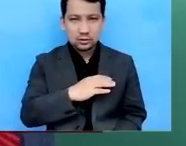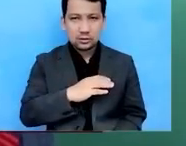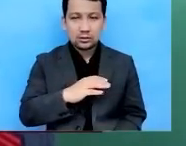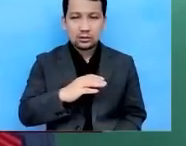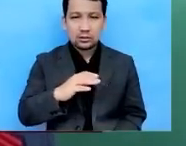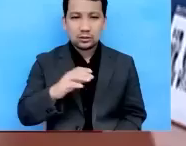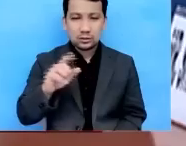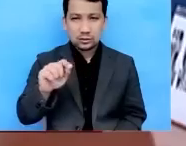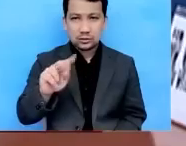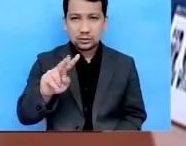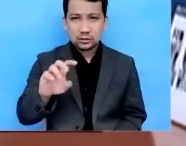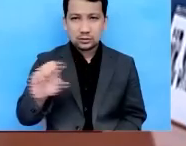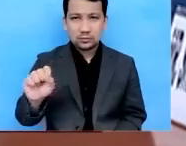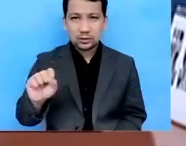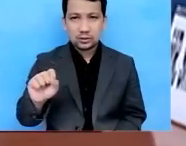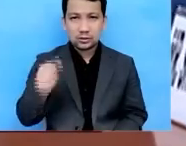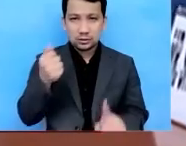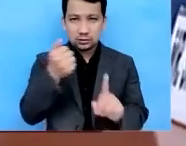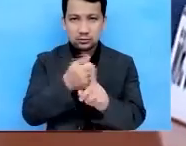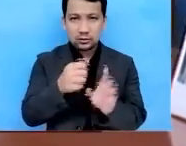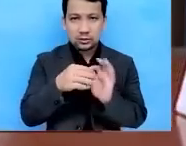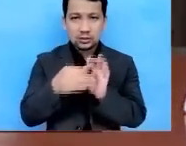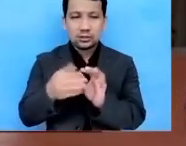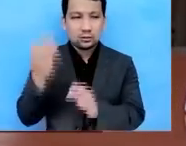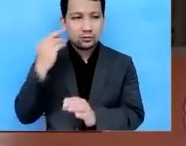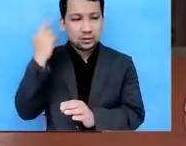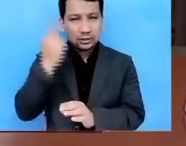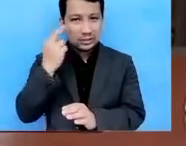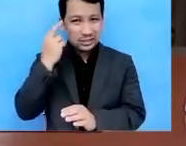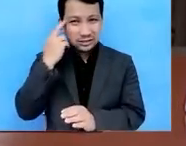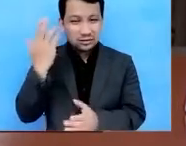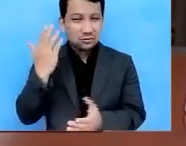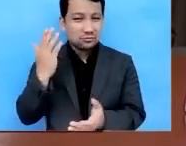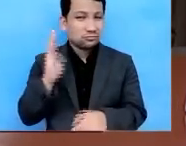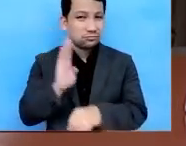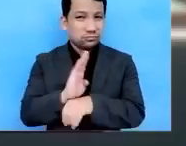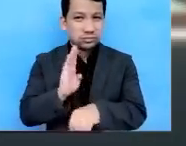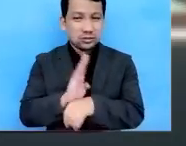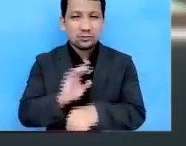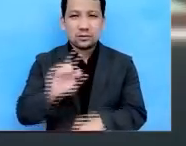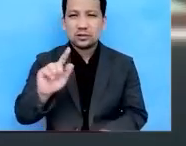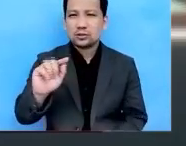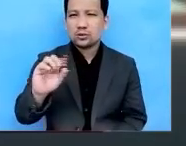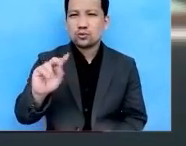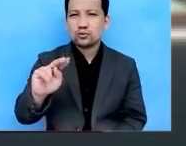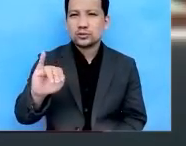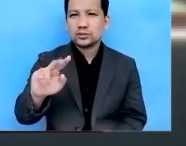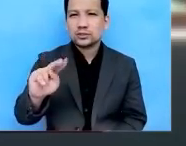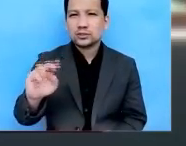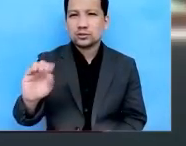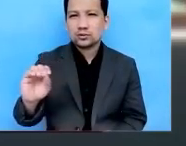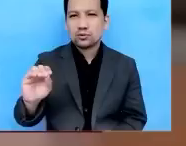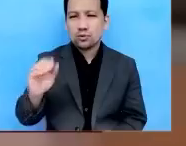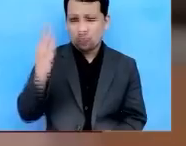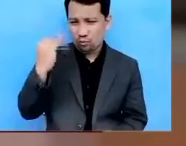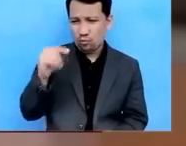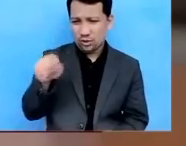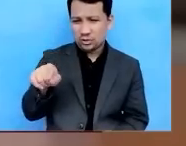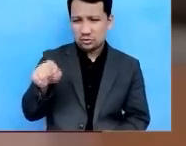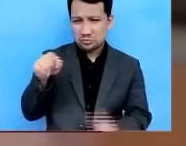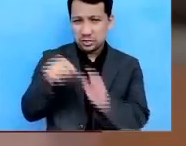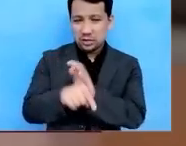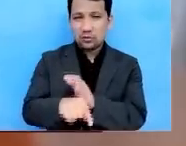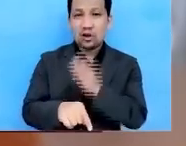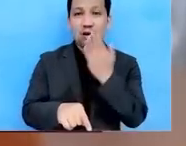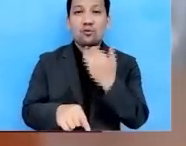Jr. Pinatutumba raw sila ng dahil sa negosyong tusino. Bakit interesado silang patayin kayo? Para sa